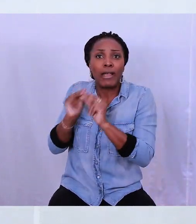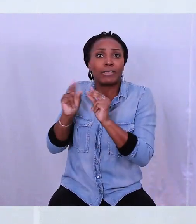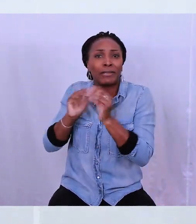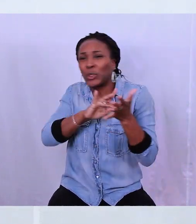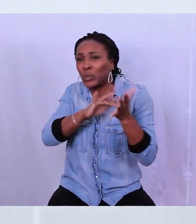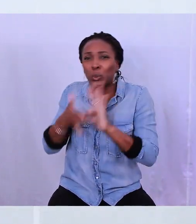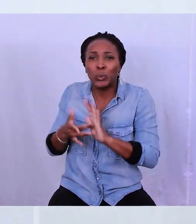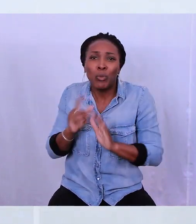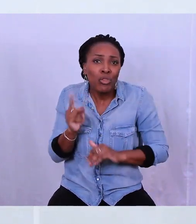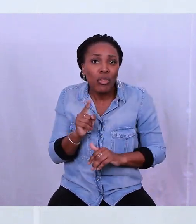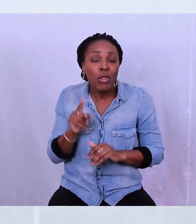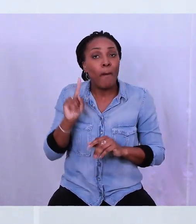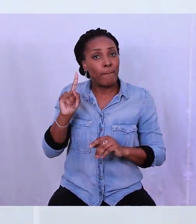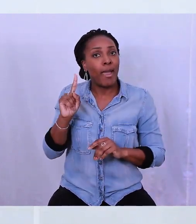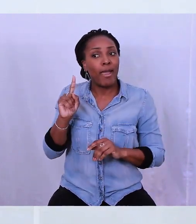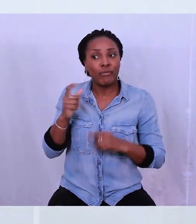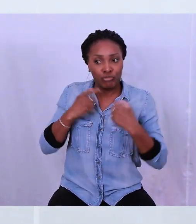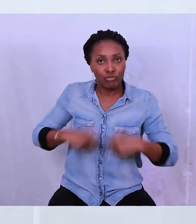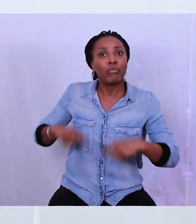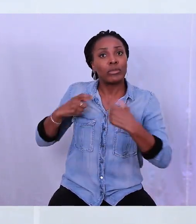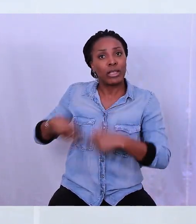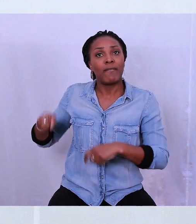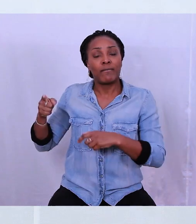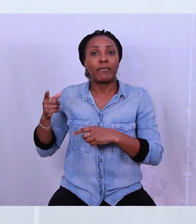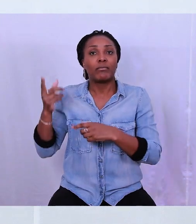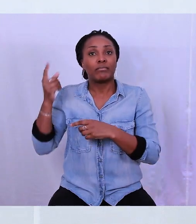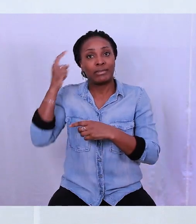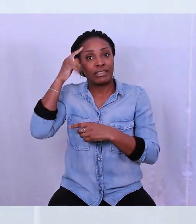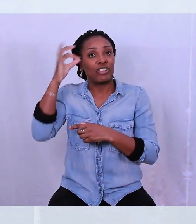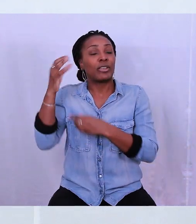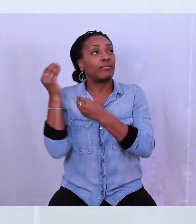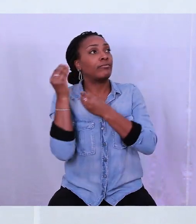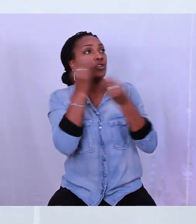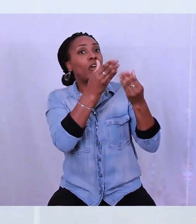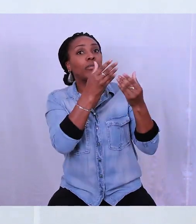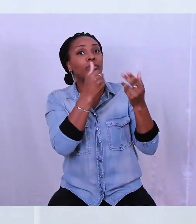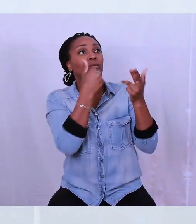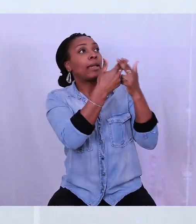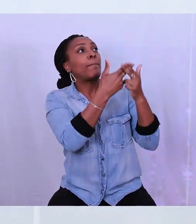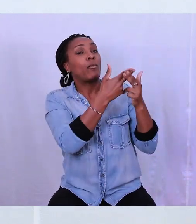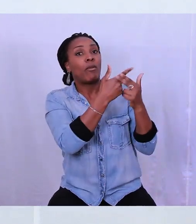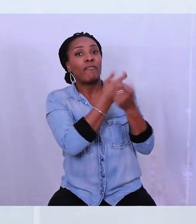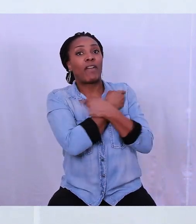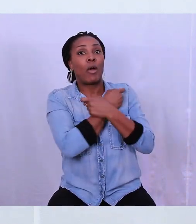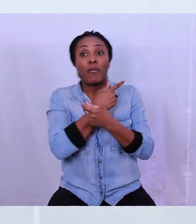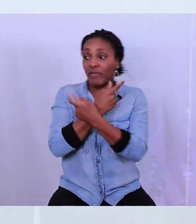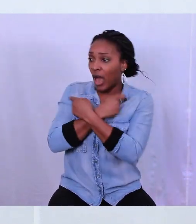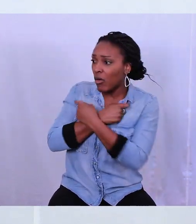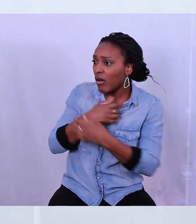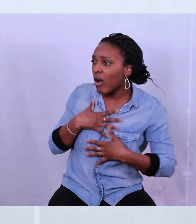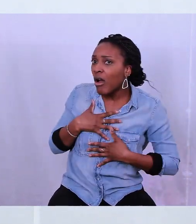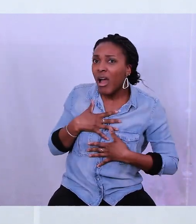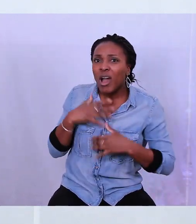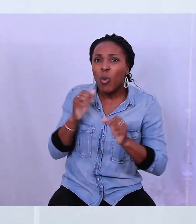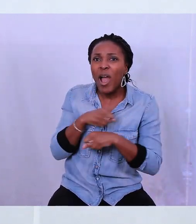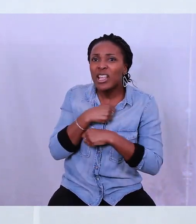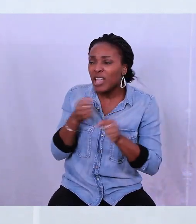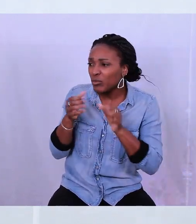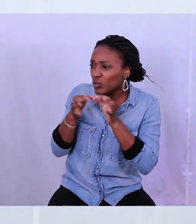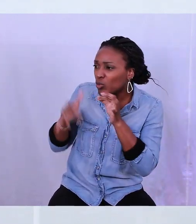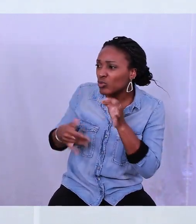Mais en tous les cas, quand il apporte cette solution, ça saute aux yeux, comme on dit. Et Pharaon dit, mais c'est incroyable de donner une solution